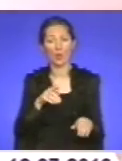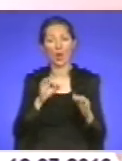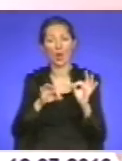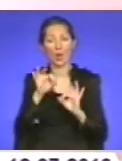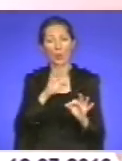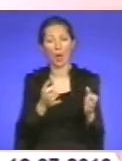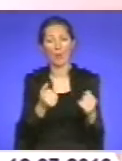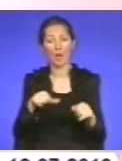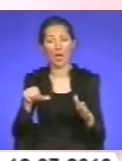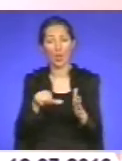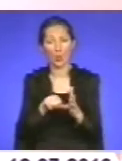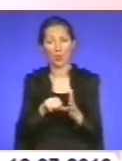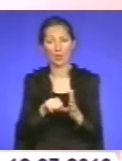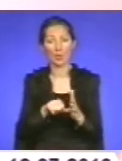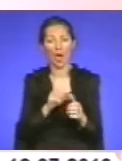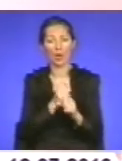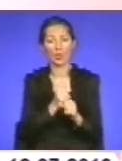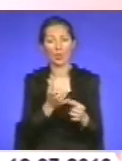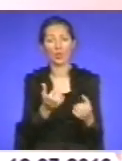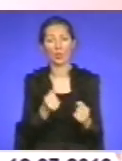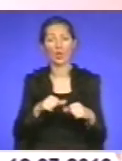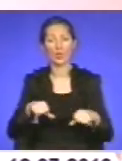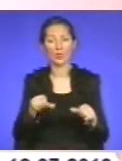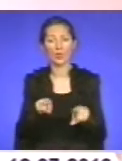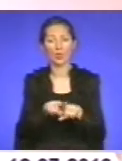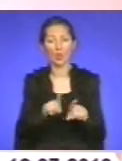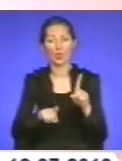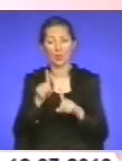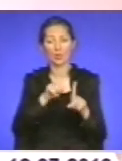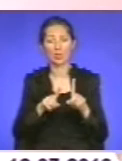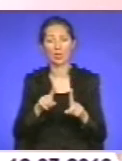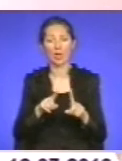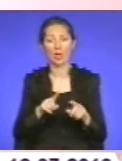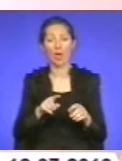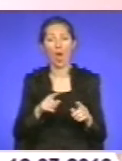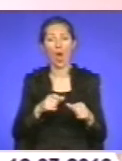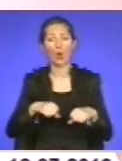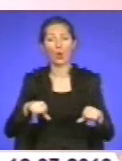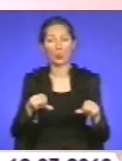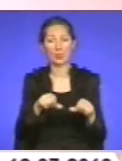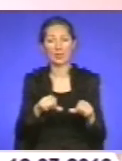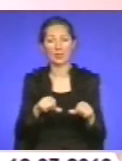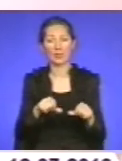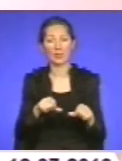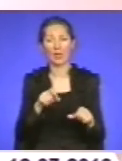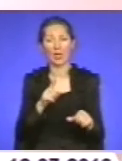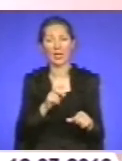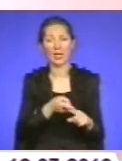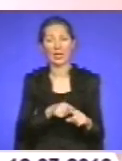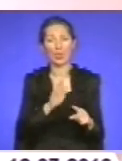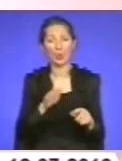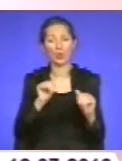рекомендуємо брати участь в роботі приймальної комісії, а також засідання апеляційних комісій, засідання комісії, які будуть